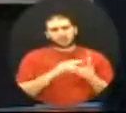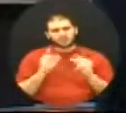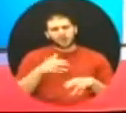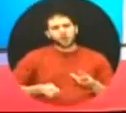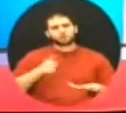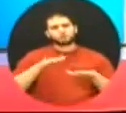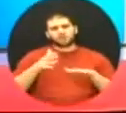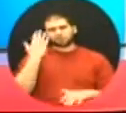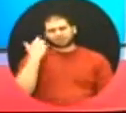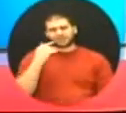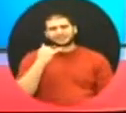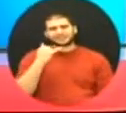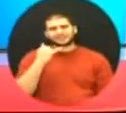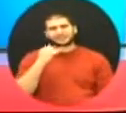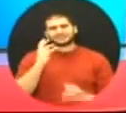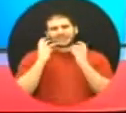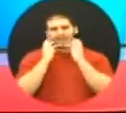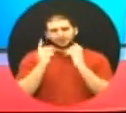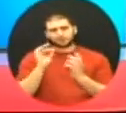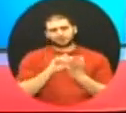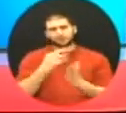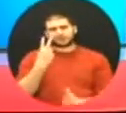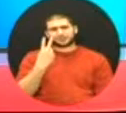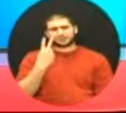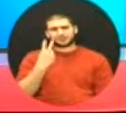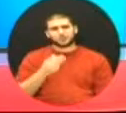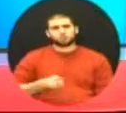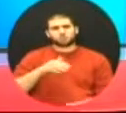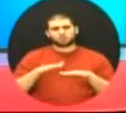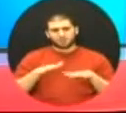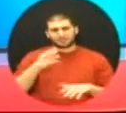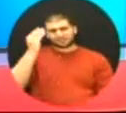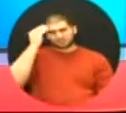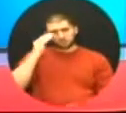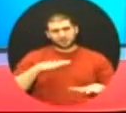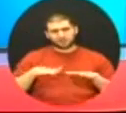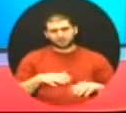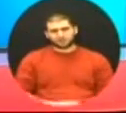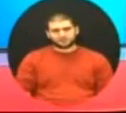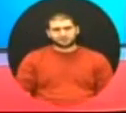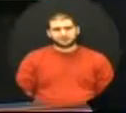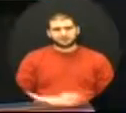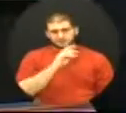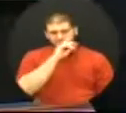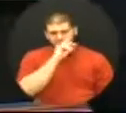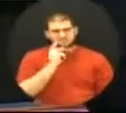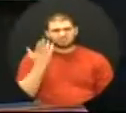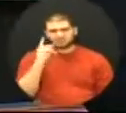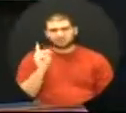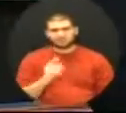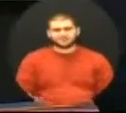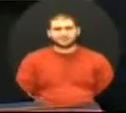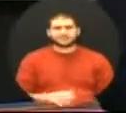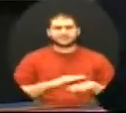ראש הממשלה לשעבר יצחק רבין, במלאת 22 שנה. תגידי ראש הממשלה לשעבר, ראש הממשלה זכרונו לברכה. לא לשעבר.